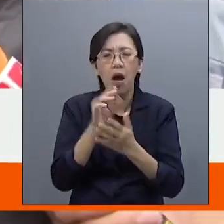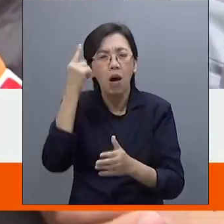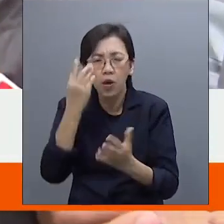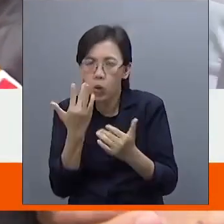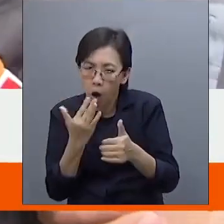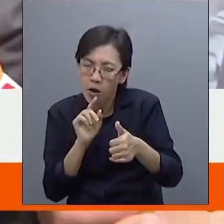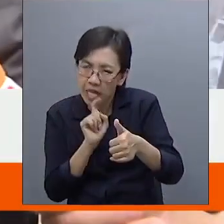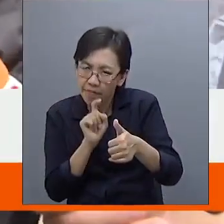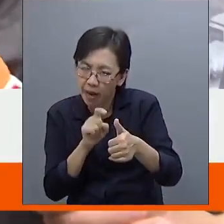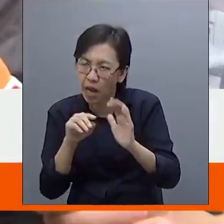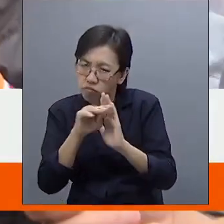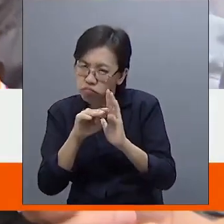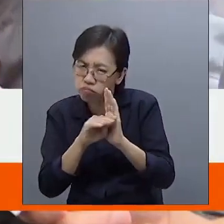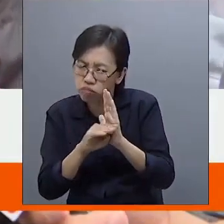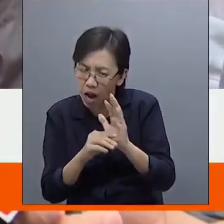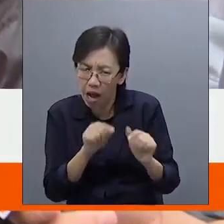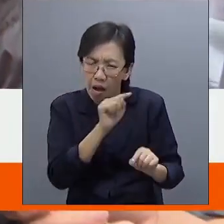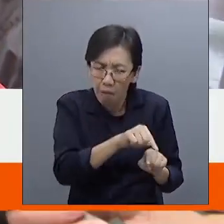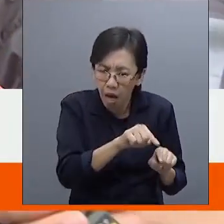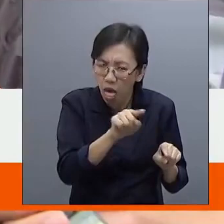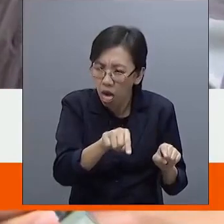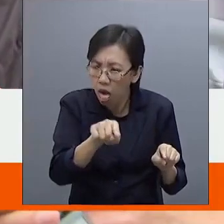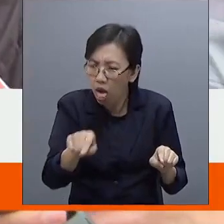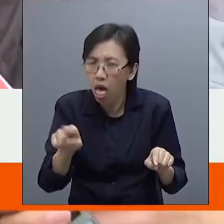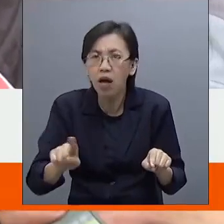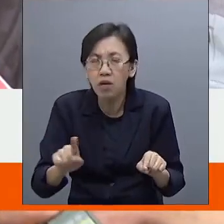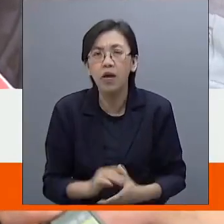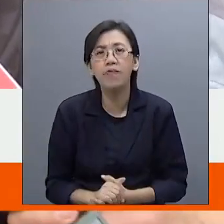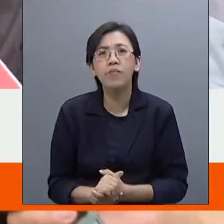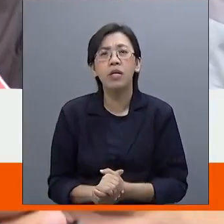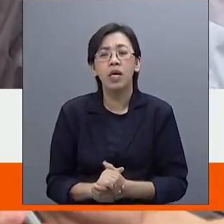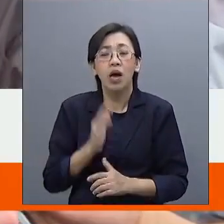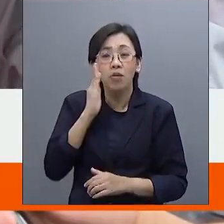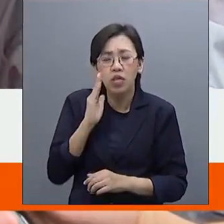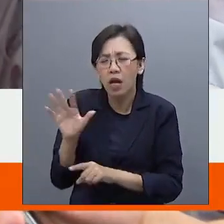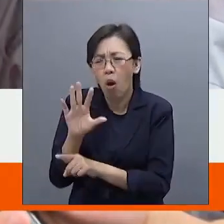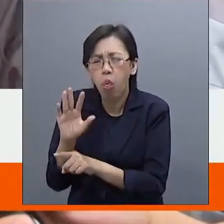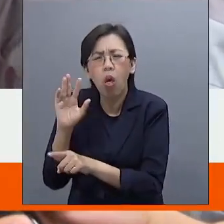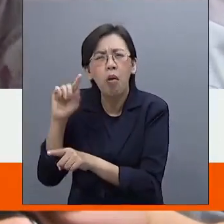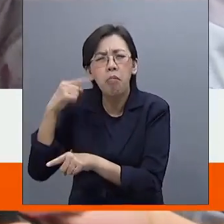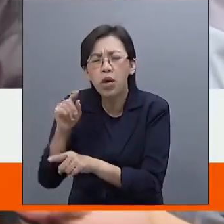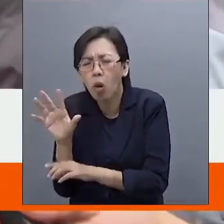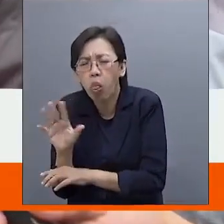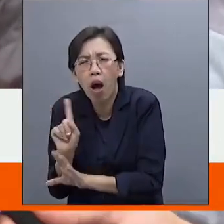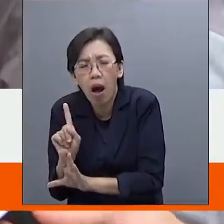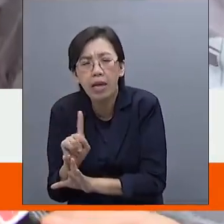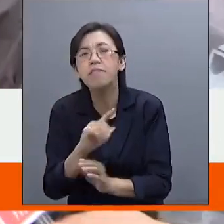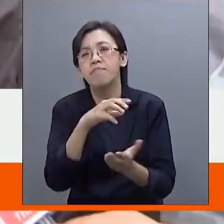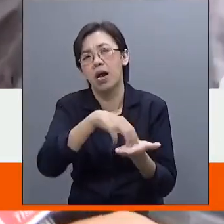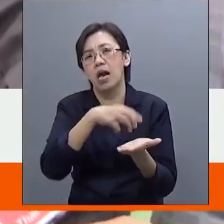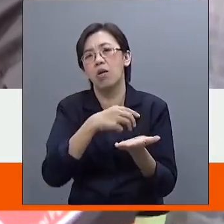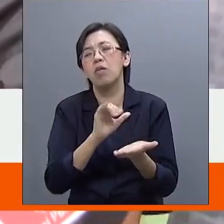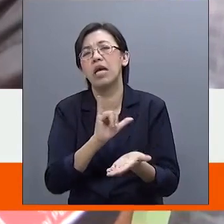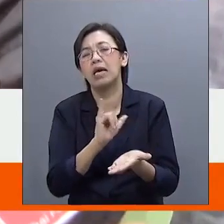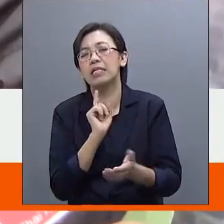เหยื่อไปที่ไหนก่อนแล้วก็มาถึงที่นี่ เขาบอกไหมว่าตอนที่ล่อลวงเหยื่อขึ้นรถมาเนี่ยค่ะเขาทำยังไงอ๋อ ยังไม่ได้ถามตอนนั้น